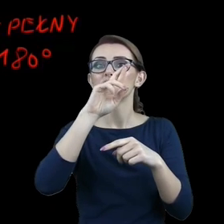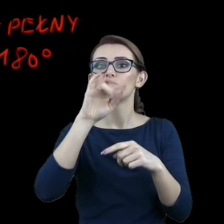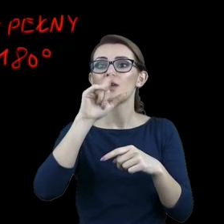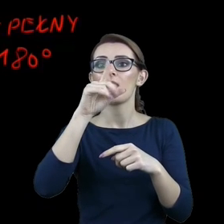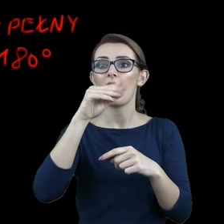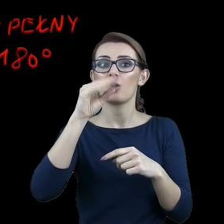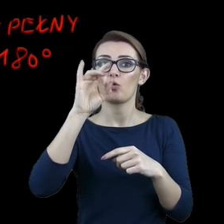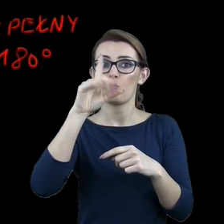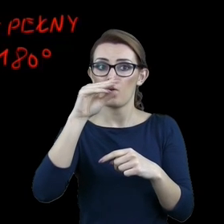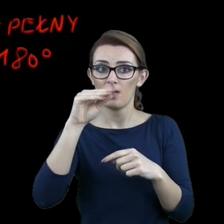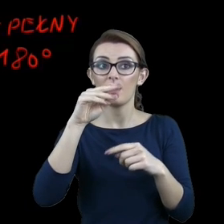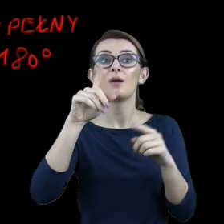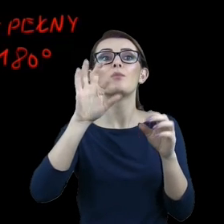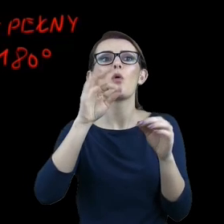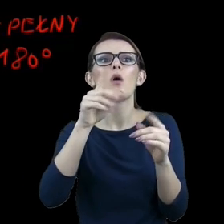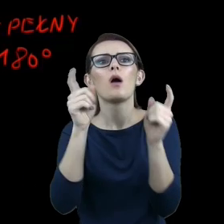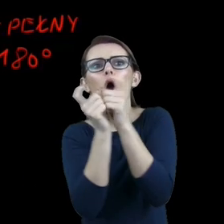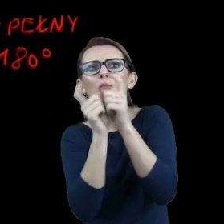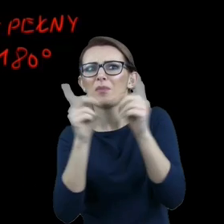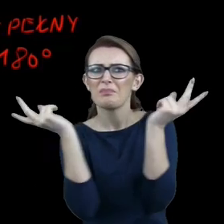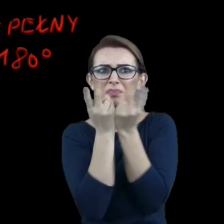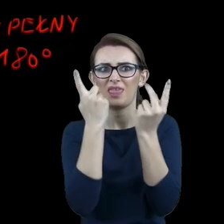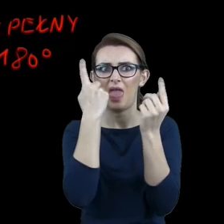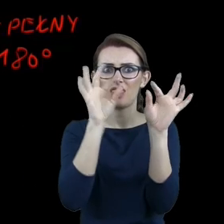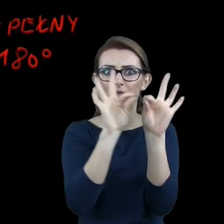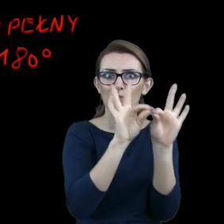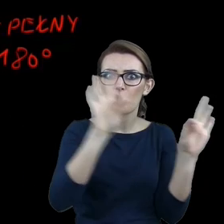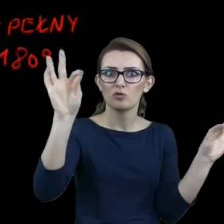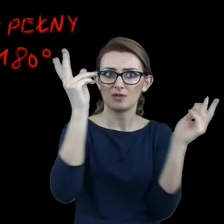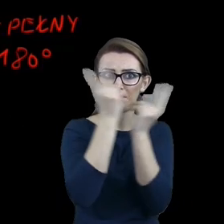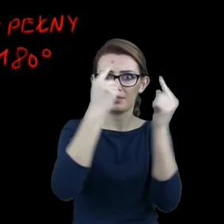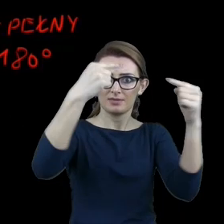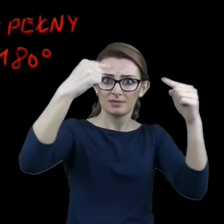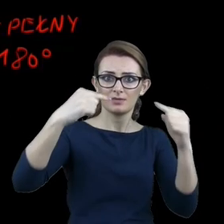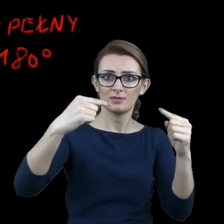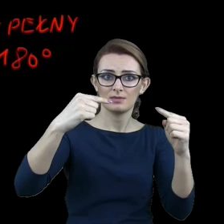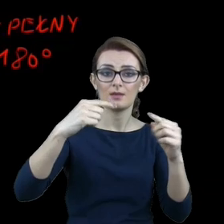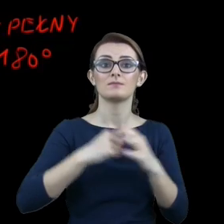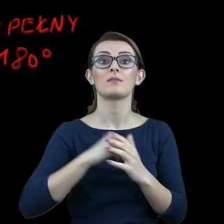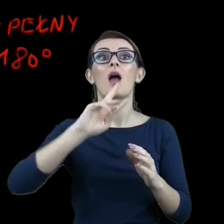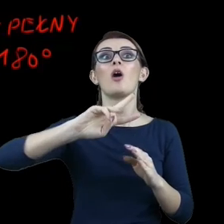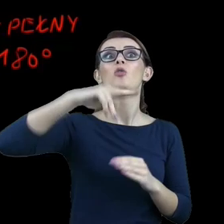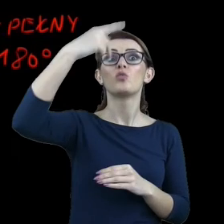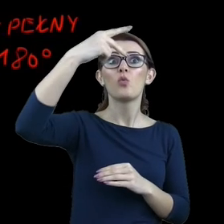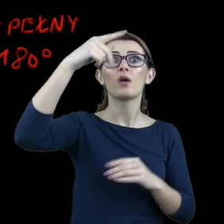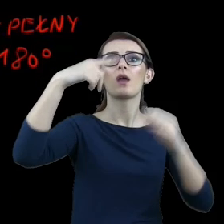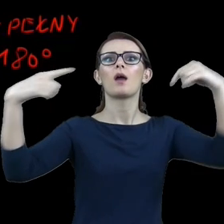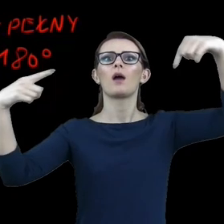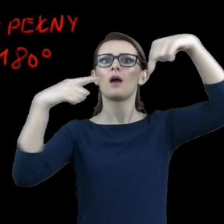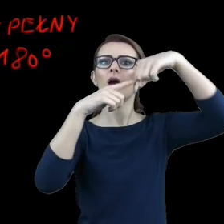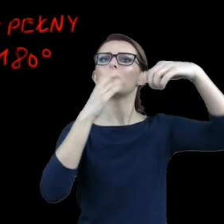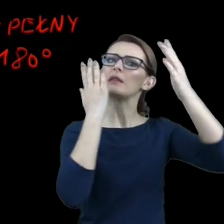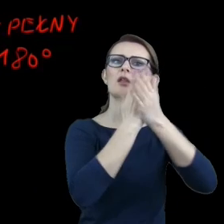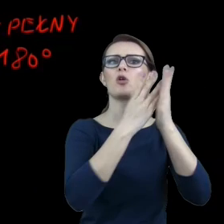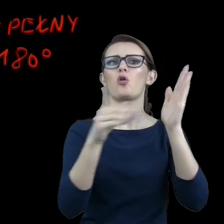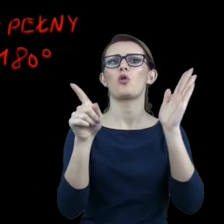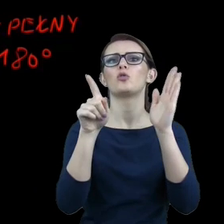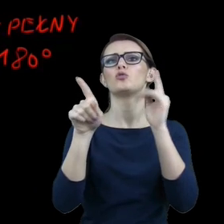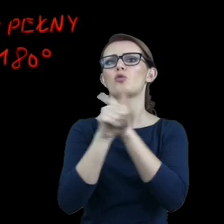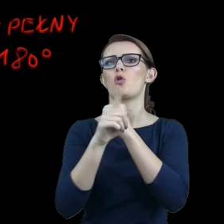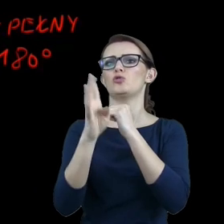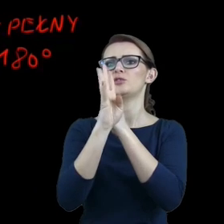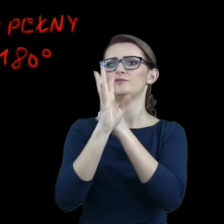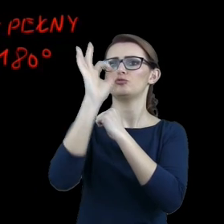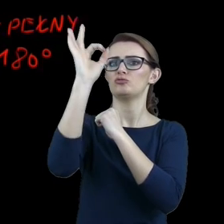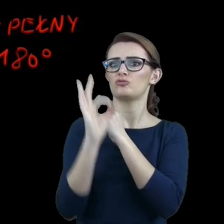się kątami przyległymi. One przylegają do tej samej prostej. A tutaj kąty dopełniały się do 90 stopni.